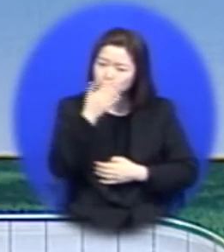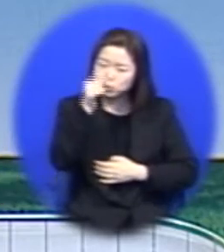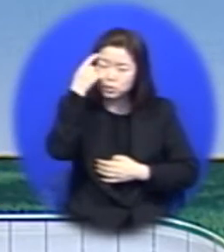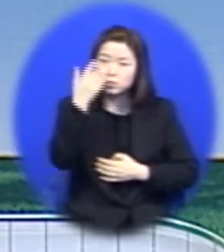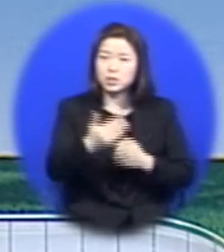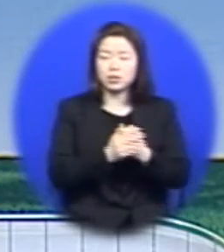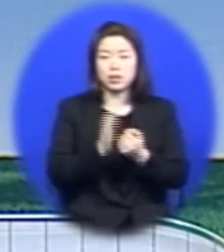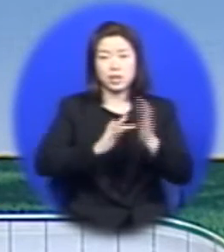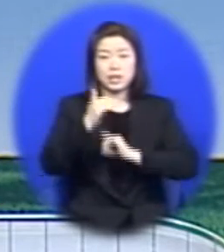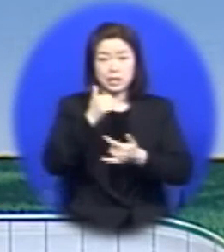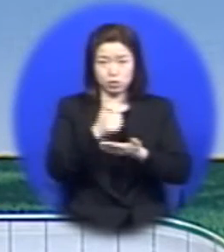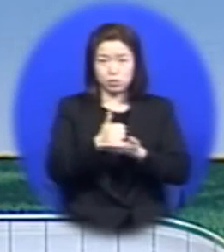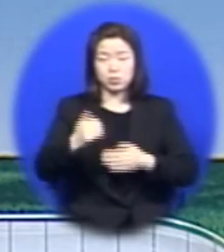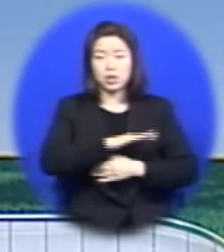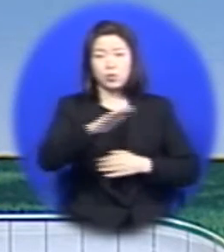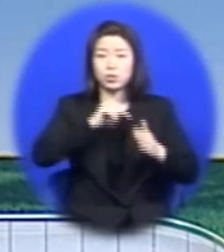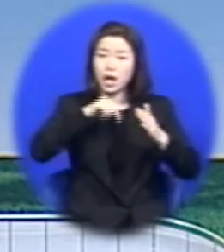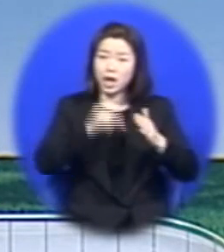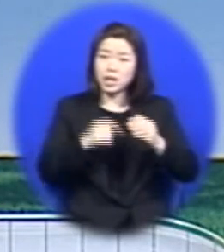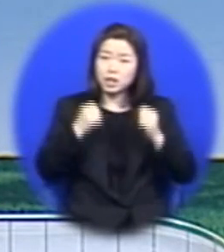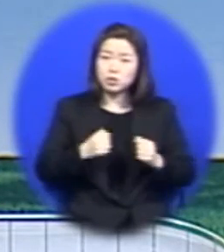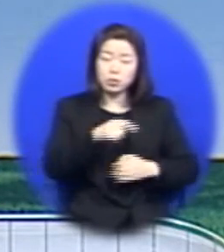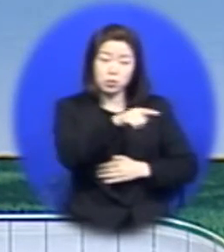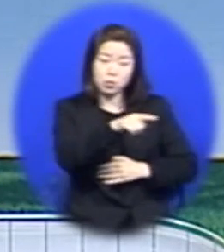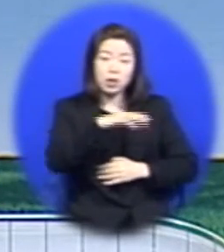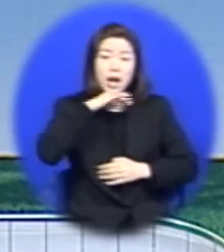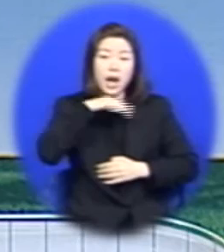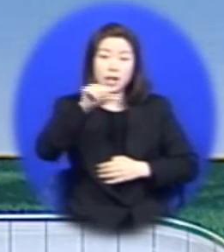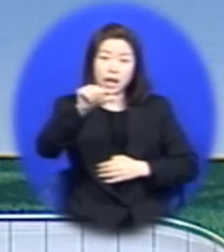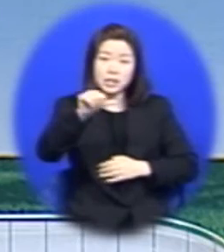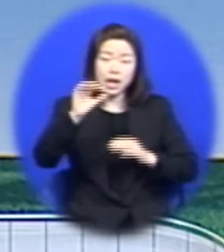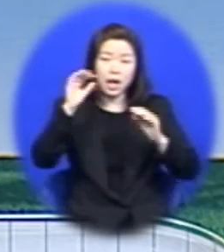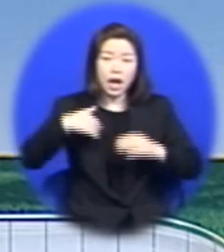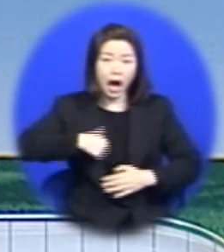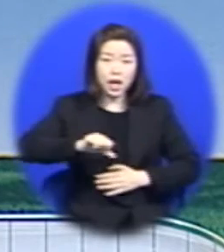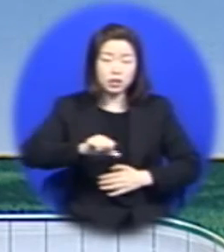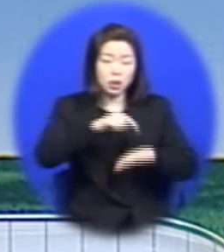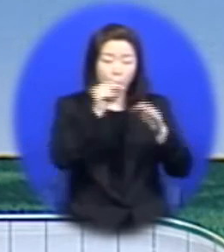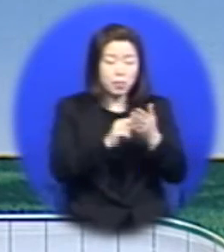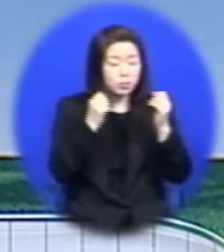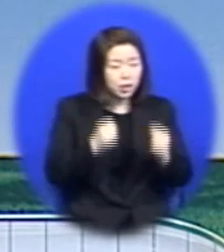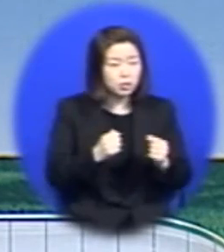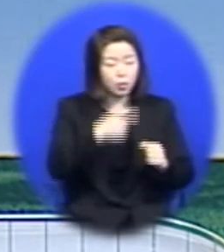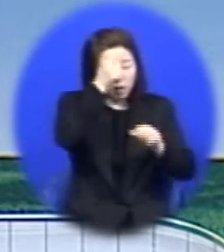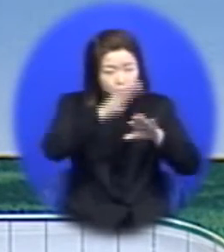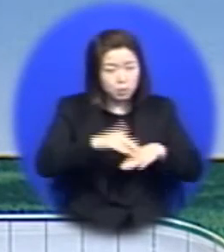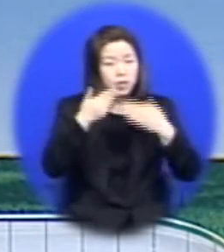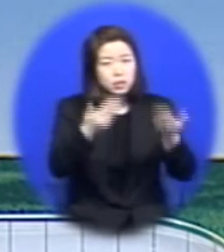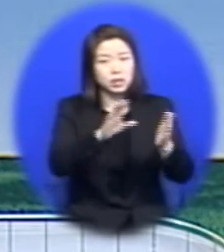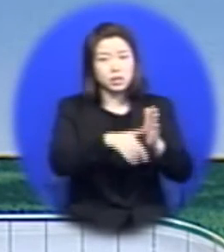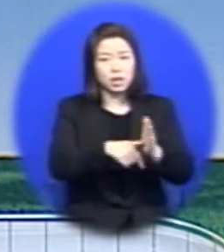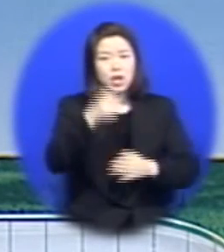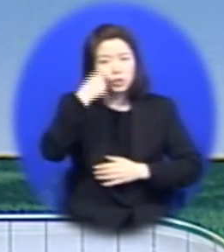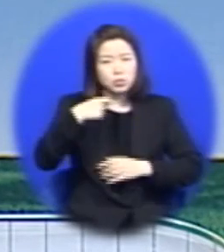아니, 예수님이 우리 안에 계시고 이 5살짜리 우리 아들의 마음에도 계셔서 예배를 드릴 때 눈물이